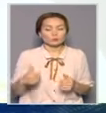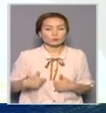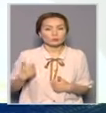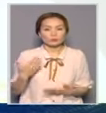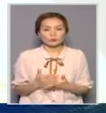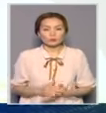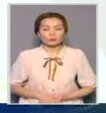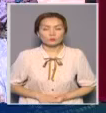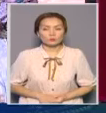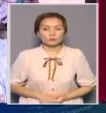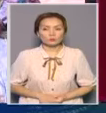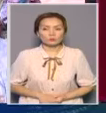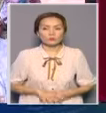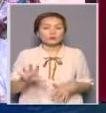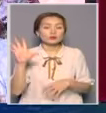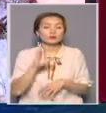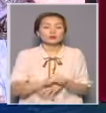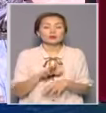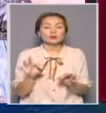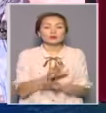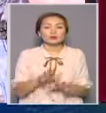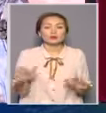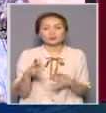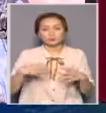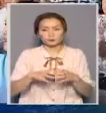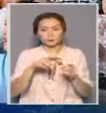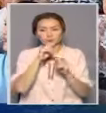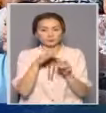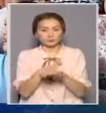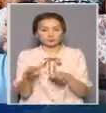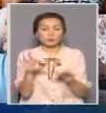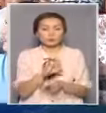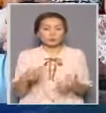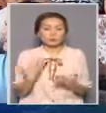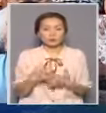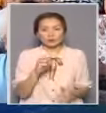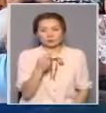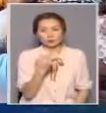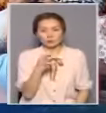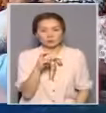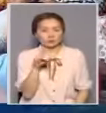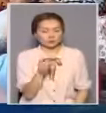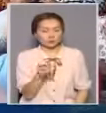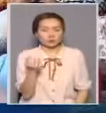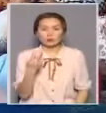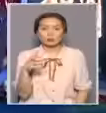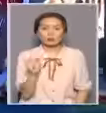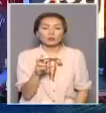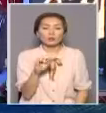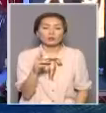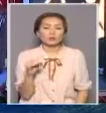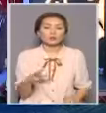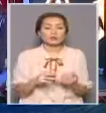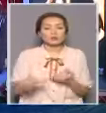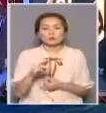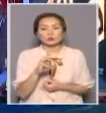гордимся. На творческом вечере певцами филармонии были исполнены песни Бекенкуль Батырбековой, Айша Абиби, нашего